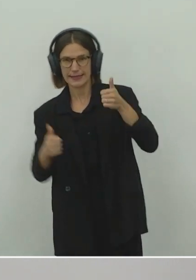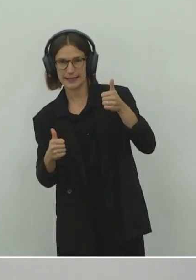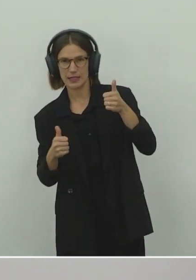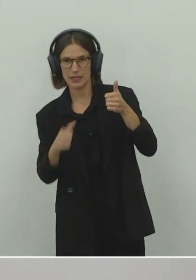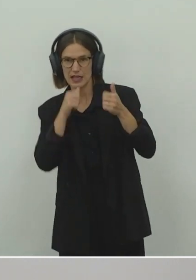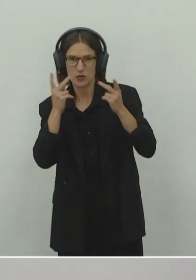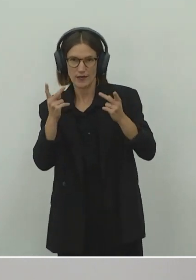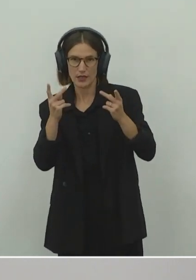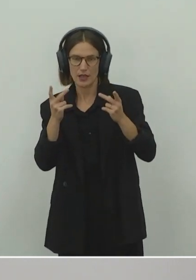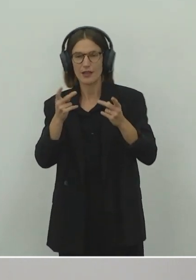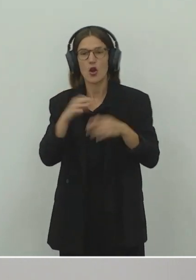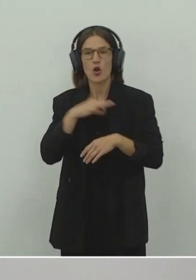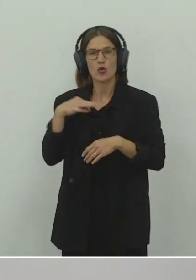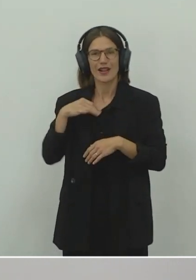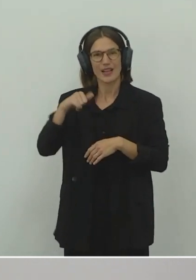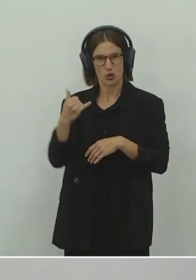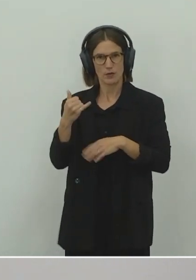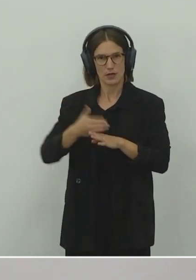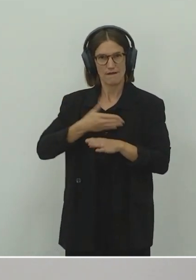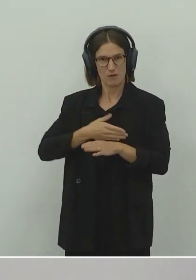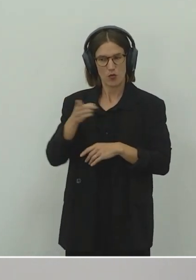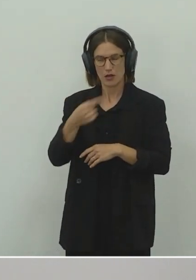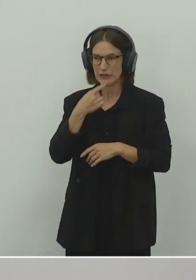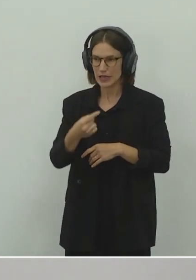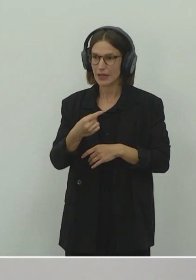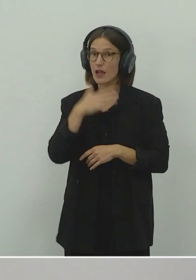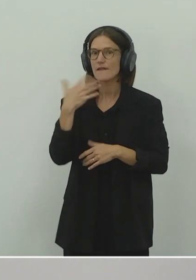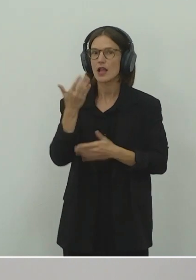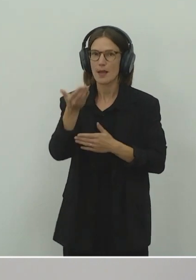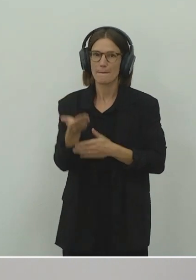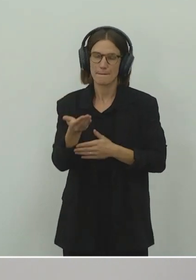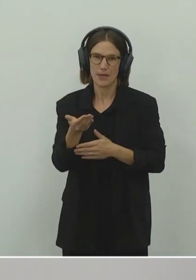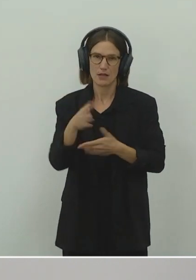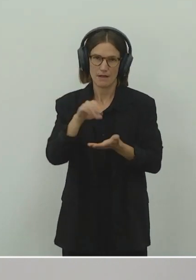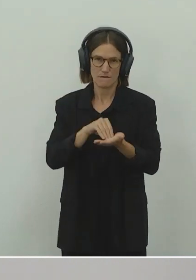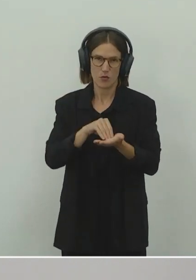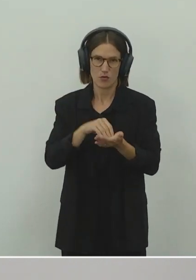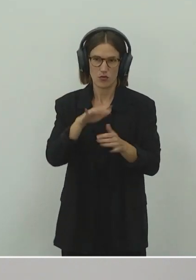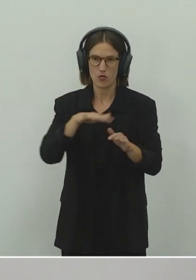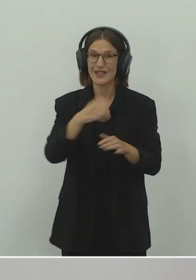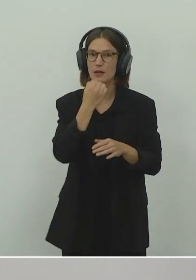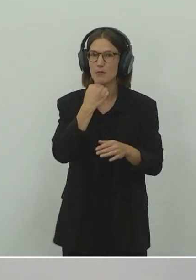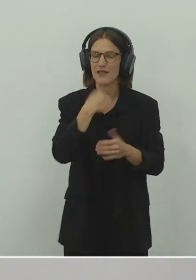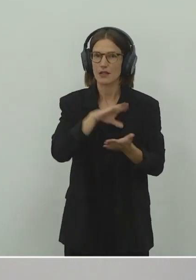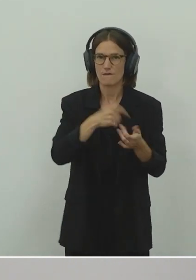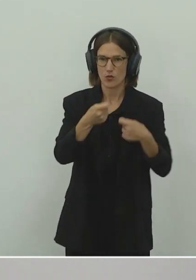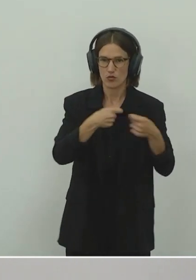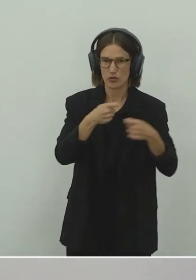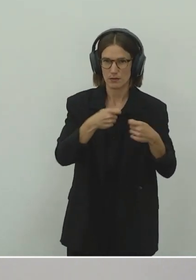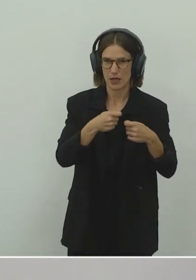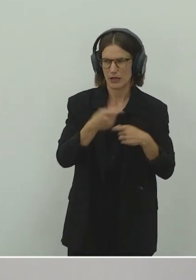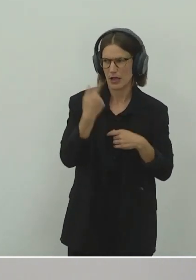von der ÖVP hat es erwähnt, sehr viele Mietwohnungen am privaten Wohnungsmarkt sind in den letzten Jahren um